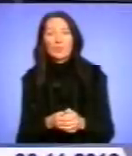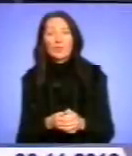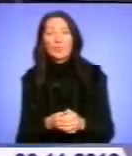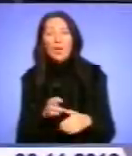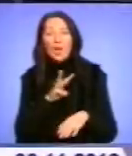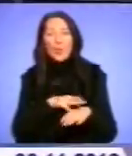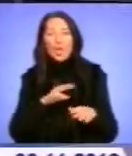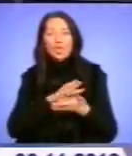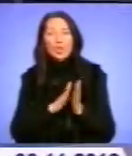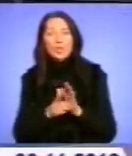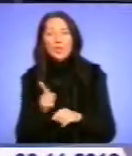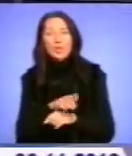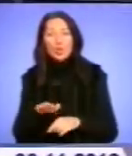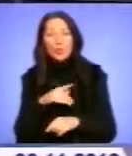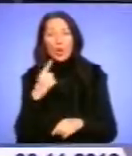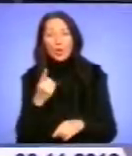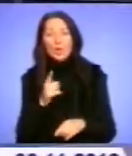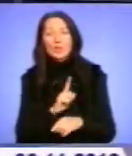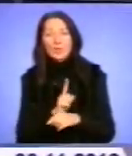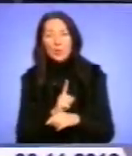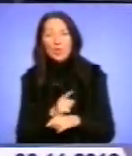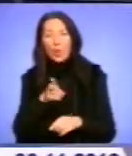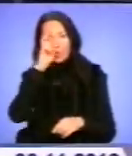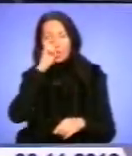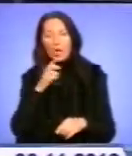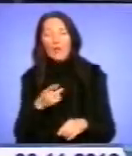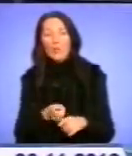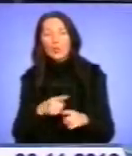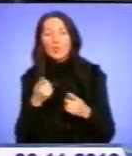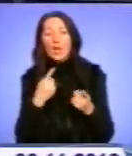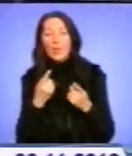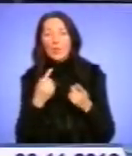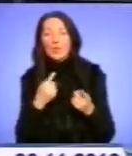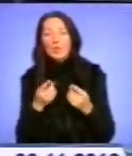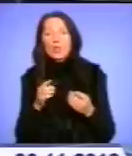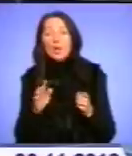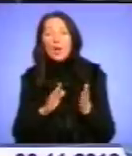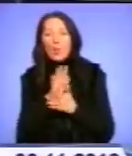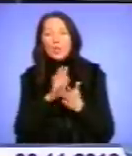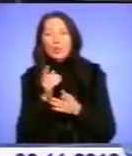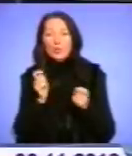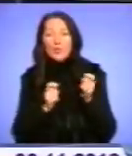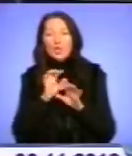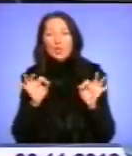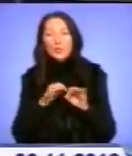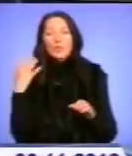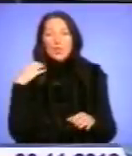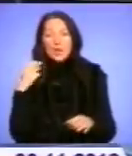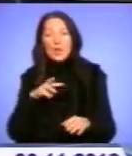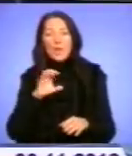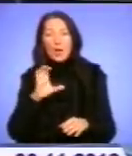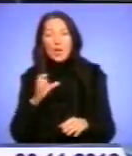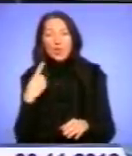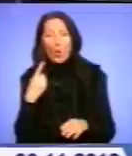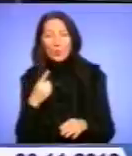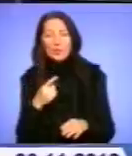Криміногенна ситуація на Тернопільщині – одна із стабільних у державі. Про це під час прес-конференції розповів начальник УМВС в області Віктор Сак. Також